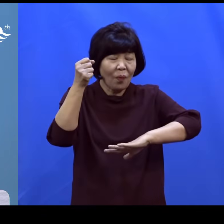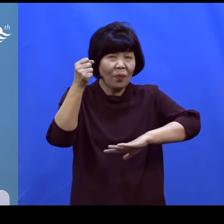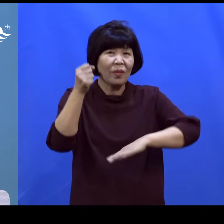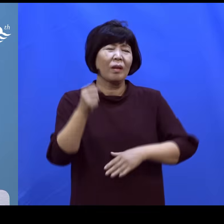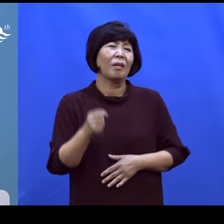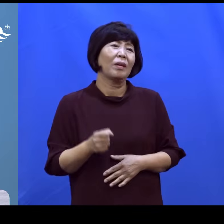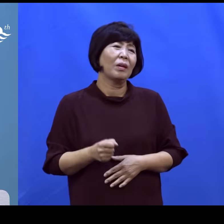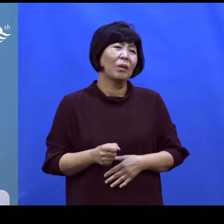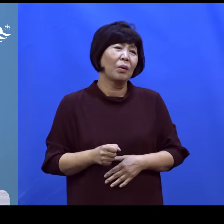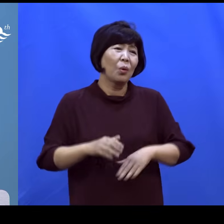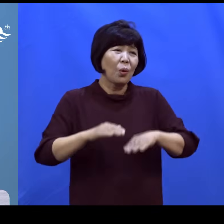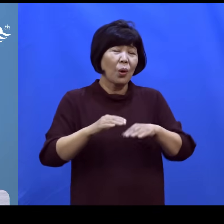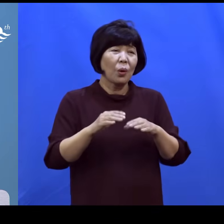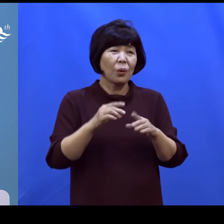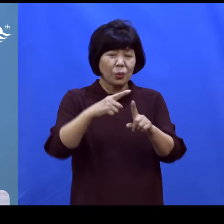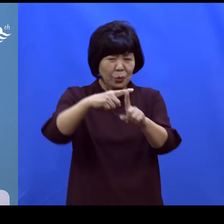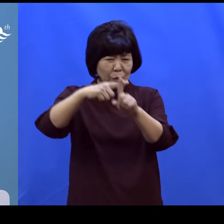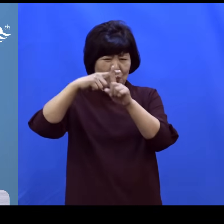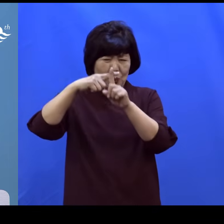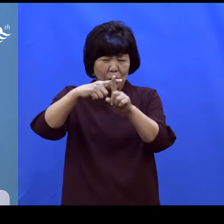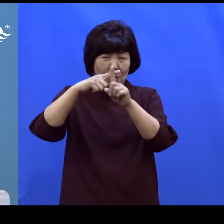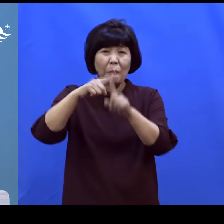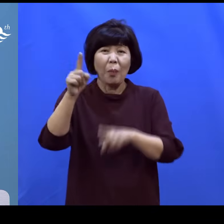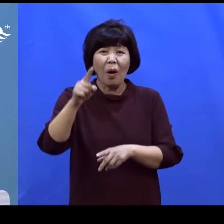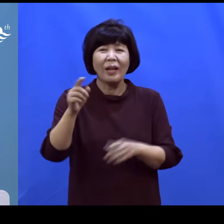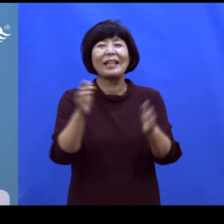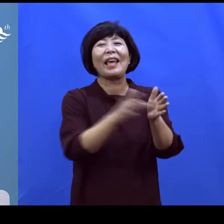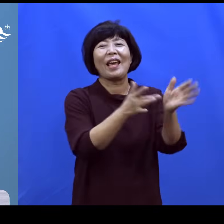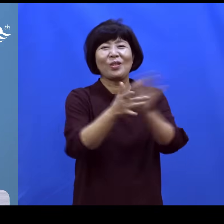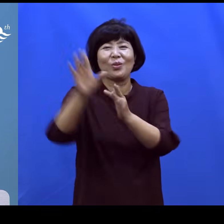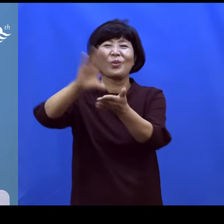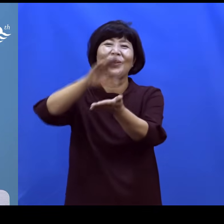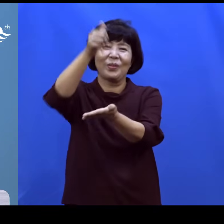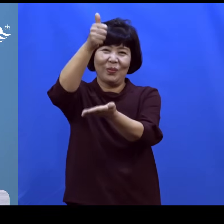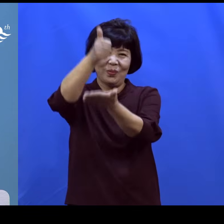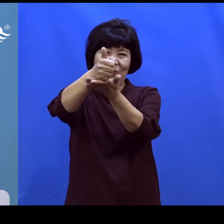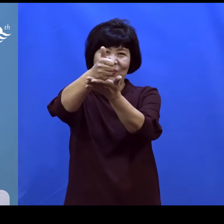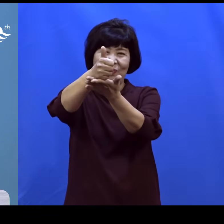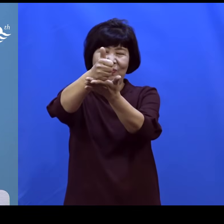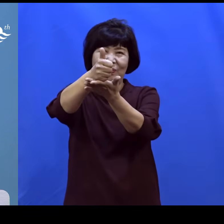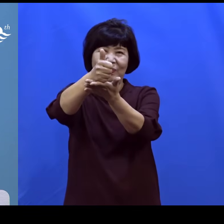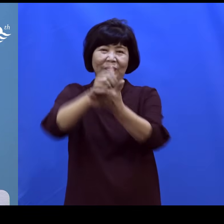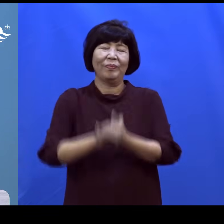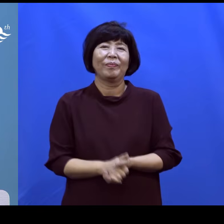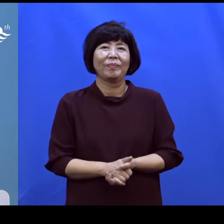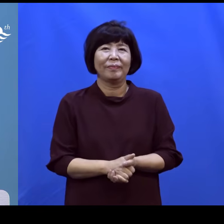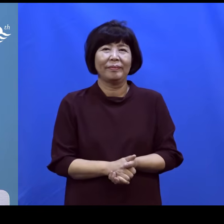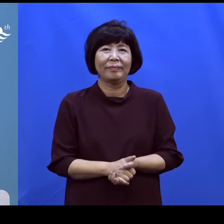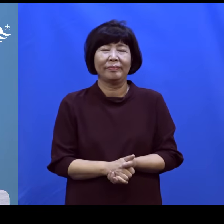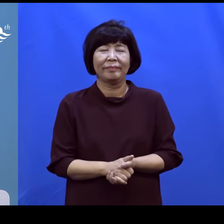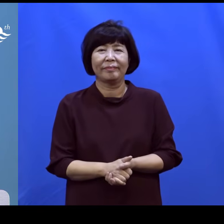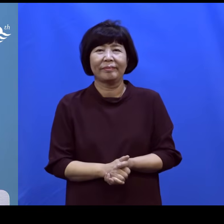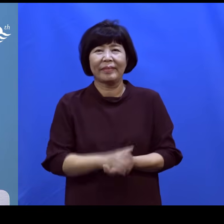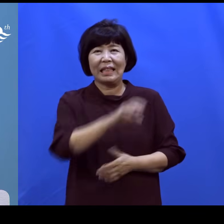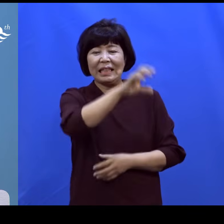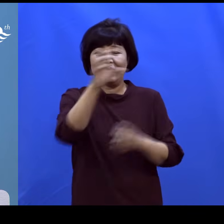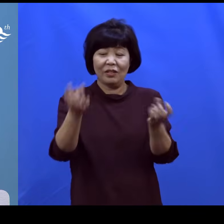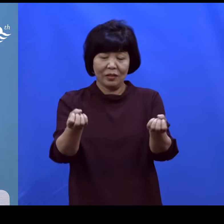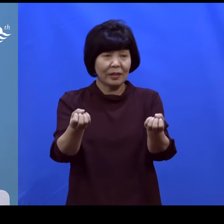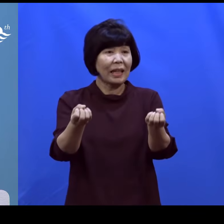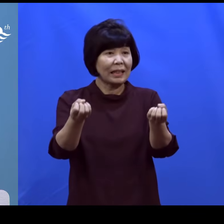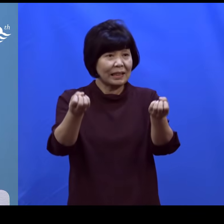온전히 초점은 성육신 하신 예수 그리스도에게 맞추고 있는 것입니다. 자, 그런 의미에서 이